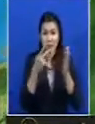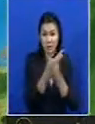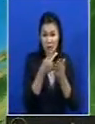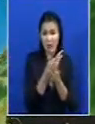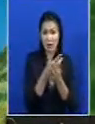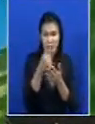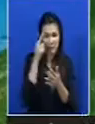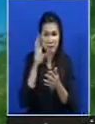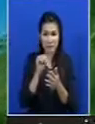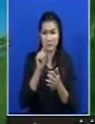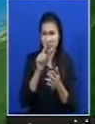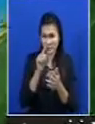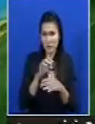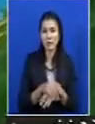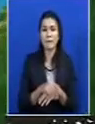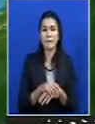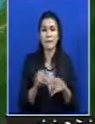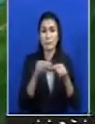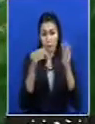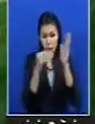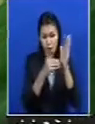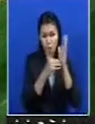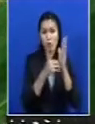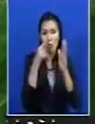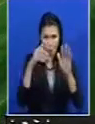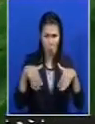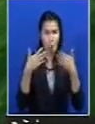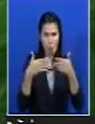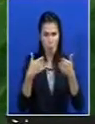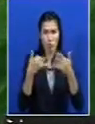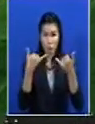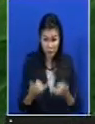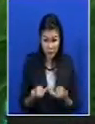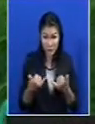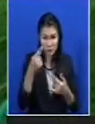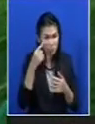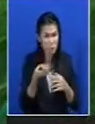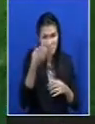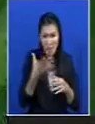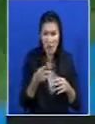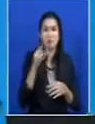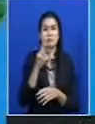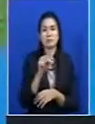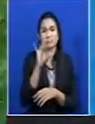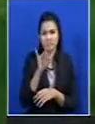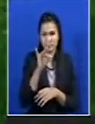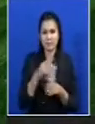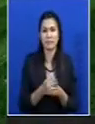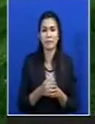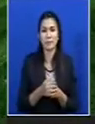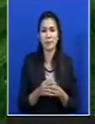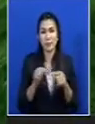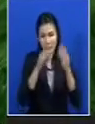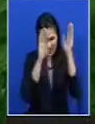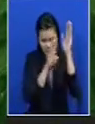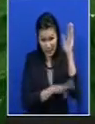มิสูงขึ้นไป41องศาเซลเซียสกรุงเทพมหานครยังร้อนอยู่นะครับวันนี้อุณหภูมิสูงสุดอยู่ที่38องศาเซลเซียสภ